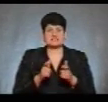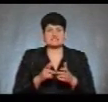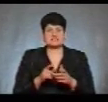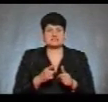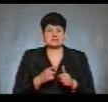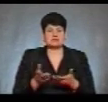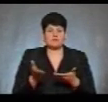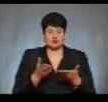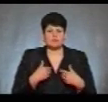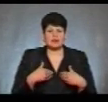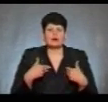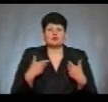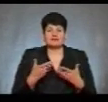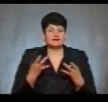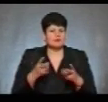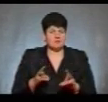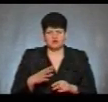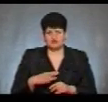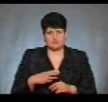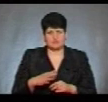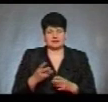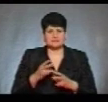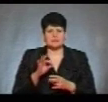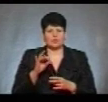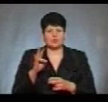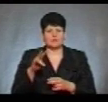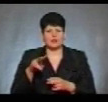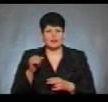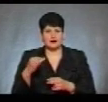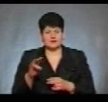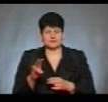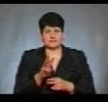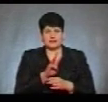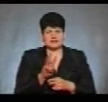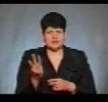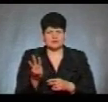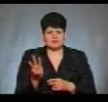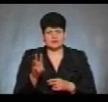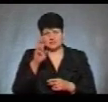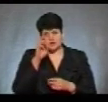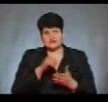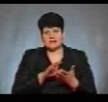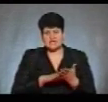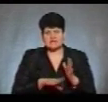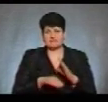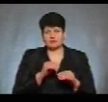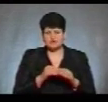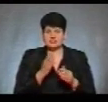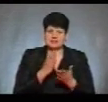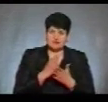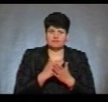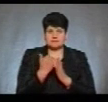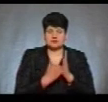Ми також рекомендували, що не варто чекати, варто себе онлайн перевірити на сайті Державного реєстру виборців, чи є ви в списках